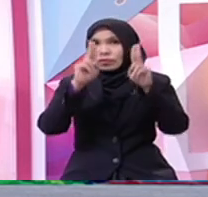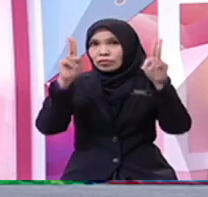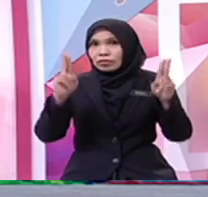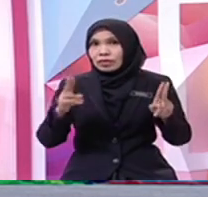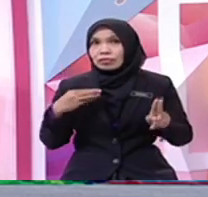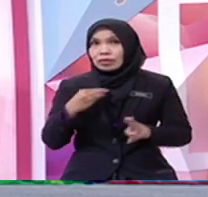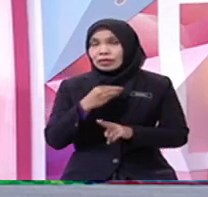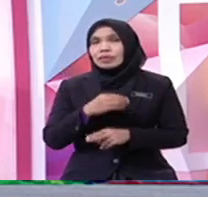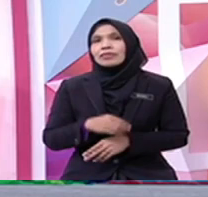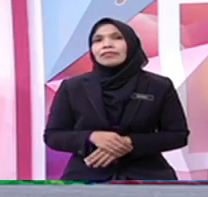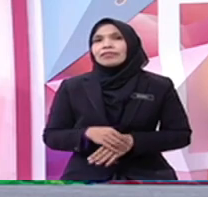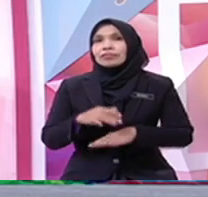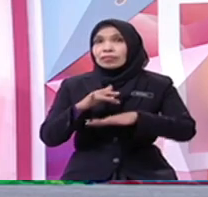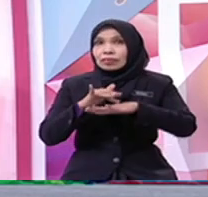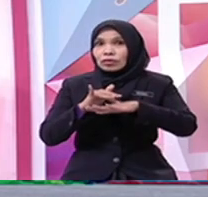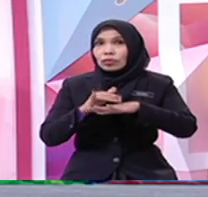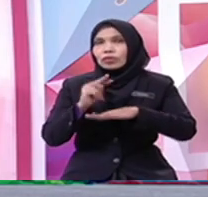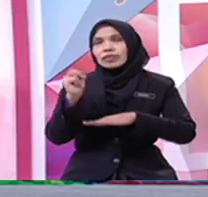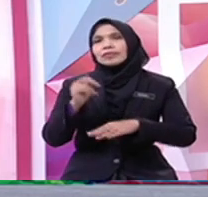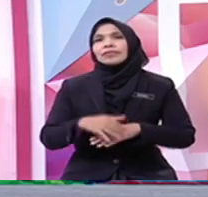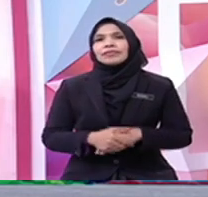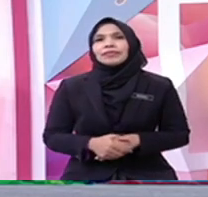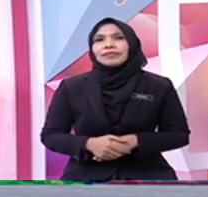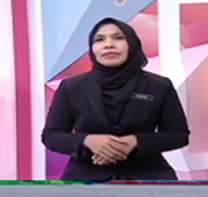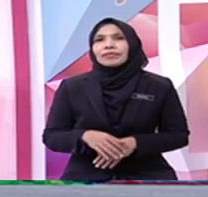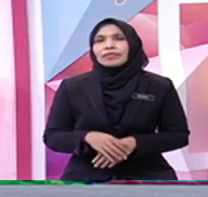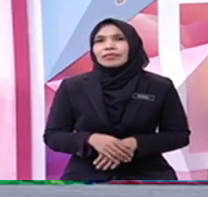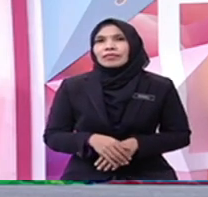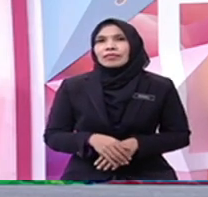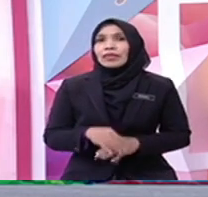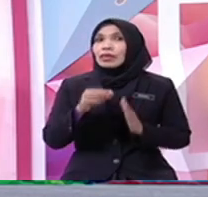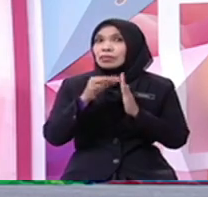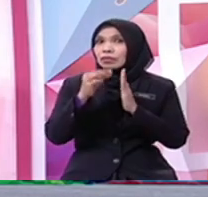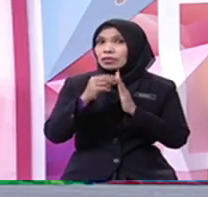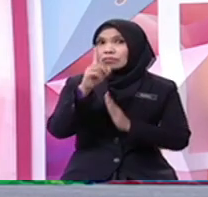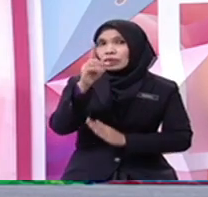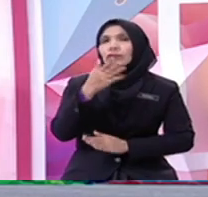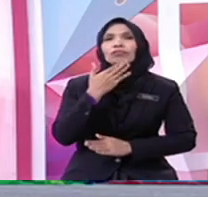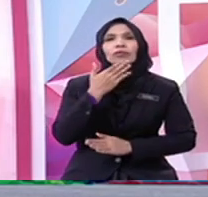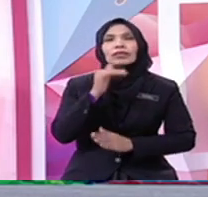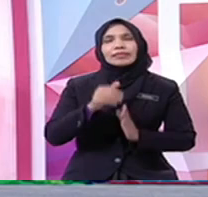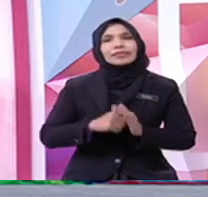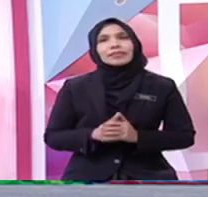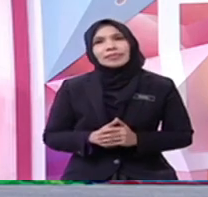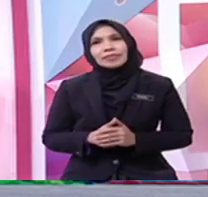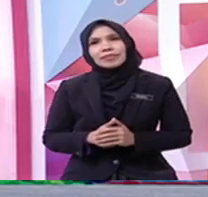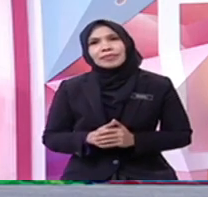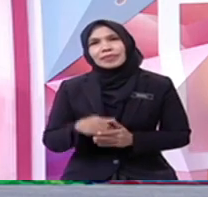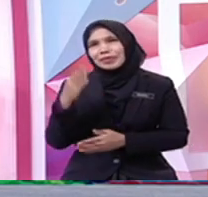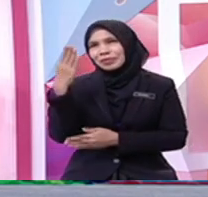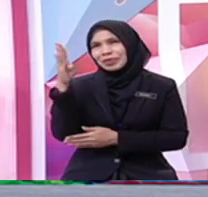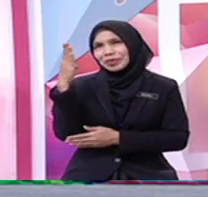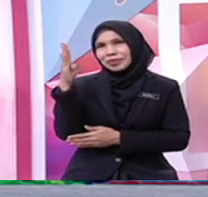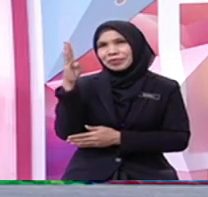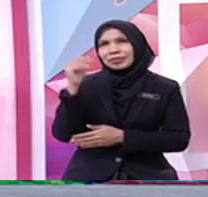sentuhan lepas Saya memilih satu warna sego movie warna vebrirator insekta dipilih merah saya pilih biru